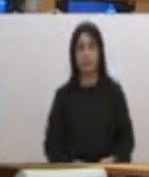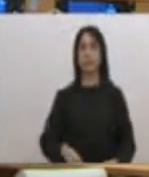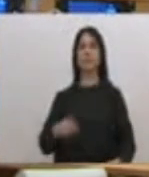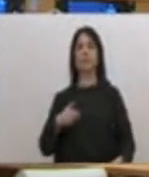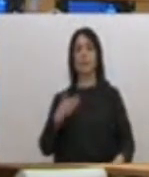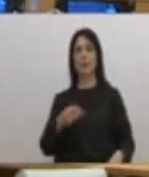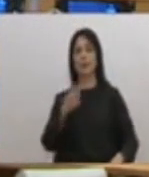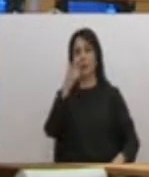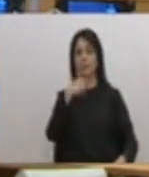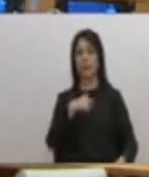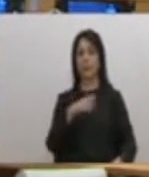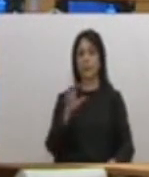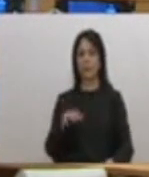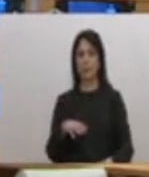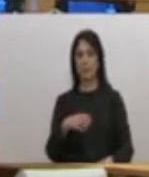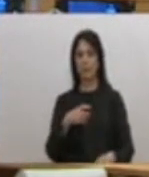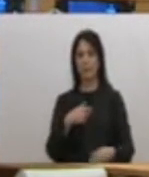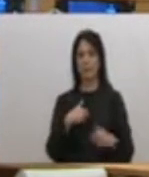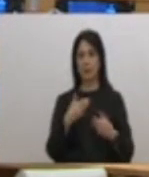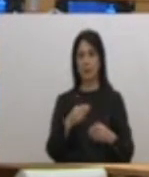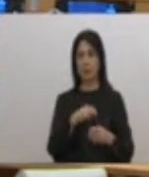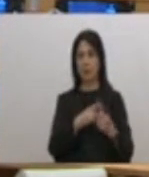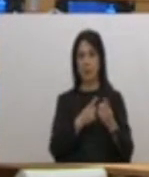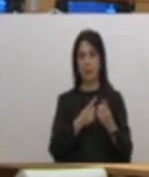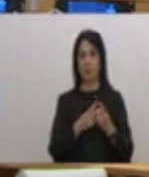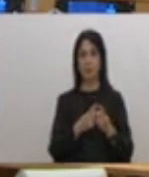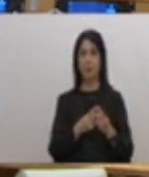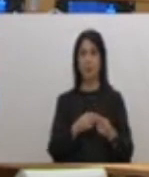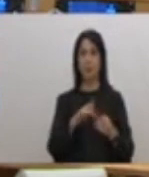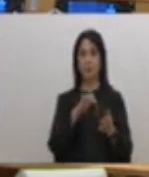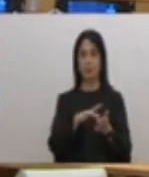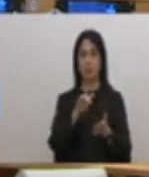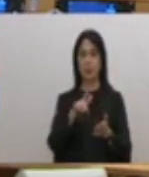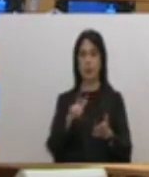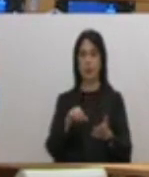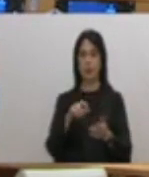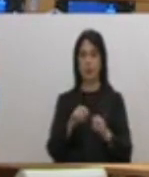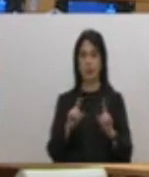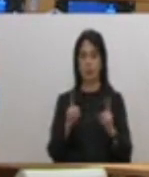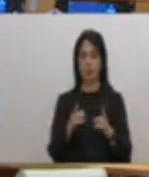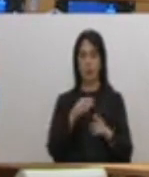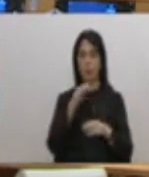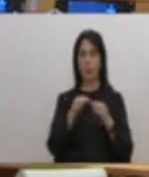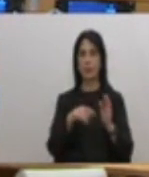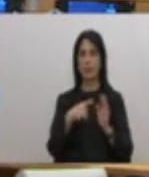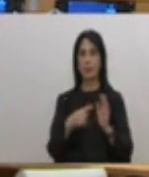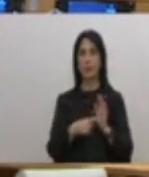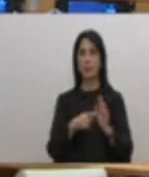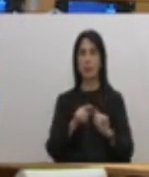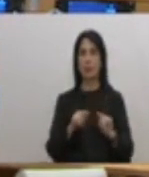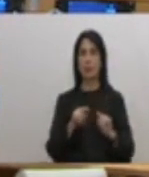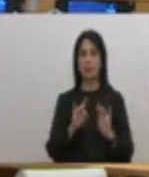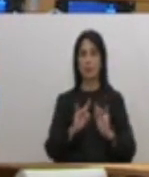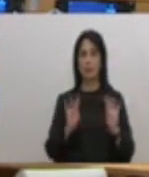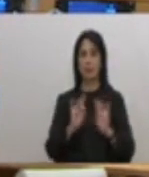მოგესალმებით ბატონო სპიკერო, მოგესალმები ჩემს კოლეგებს, თანამოქალაქეებს, ვეცდები ძალიან მოკლედ უპასუხო საკითხებს, რომელიც ოპოზიციამ